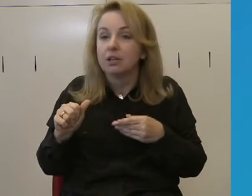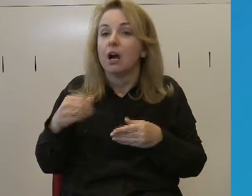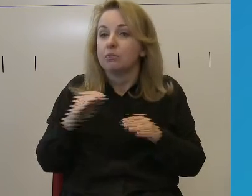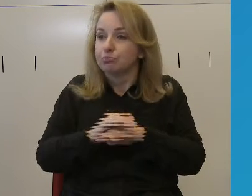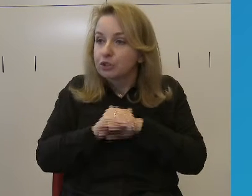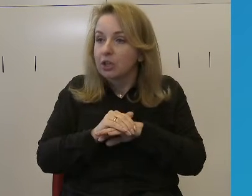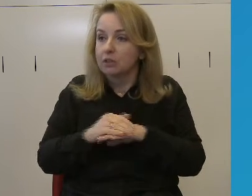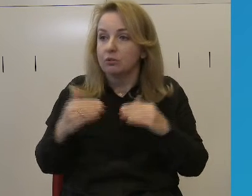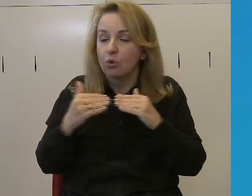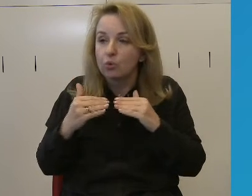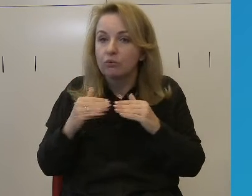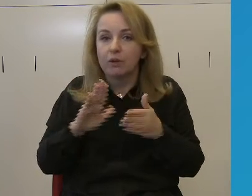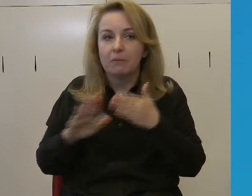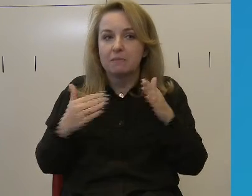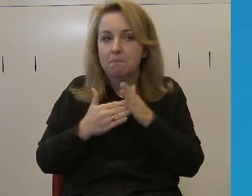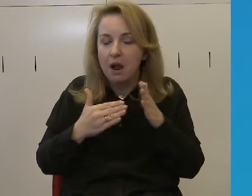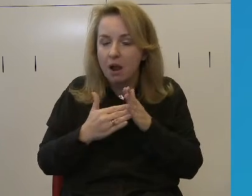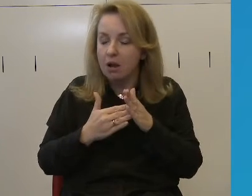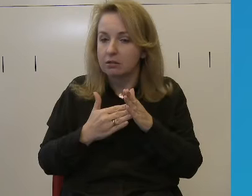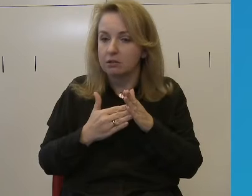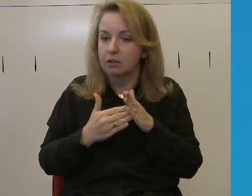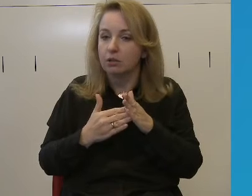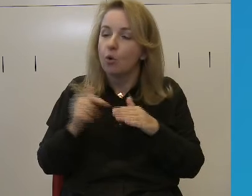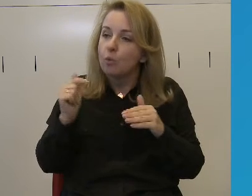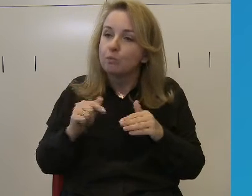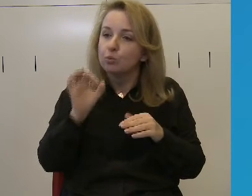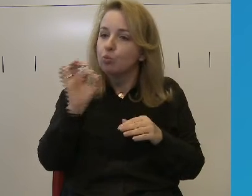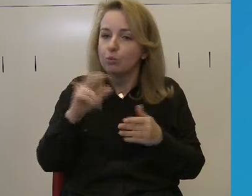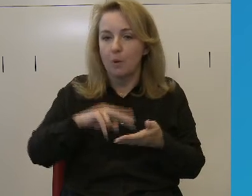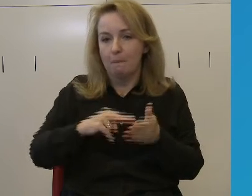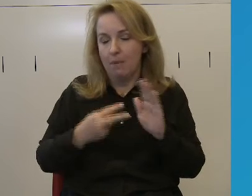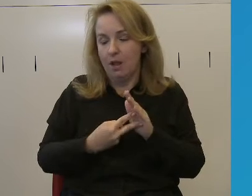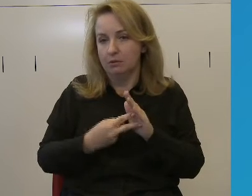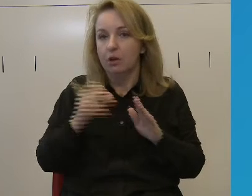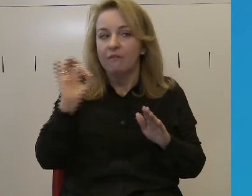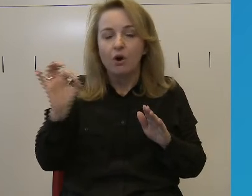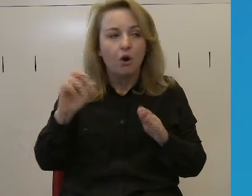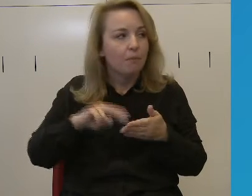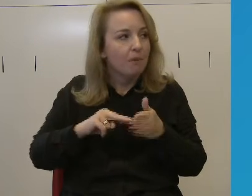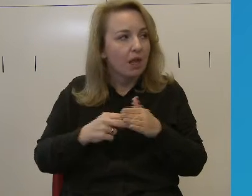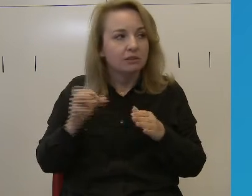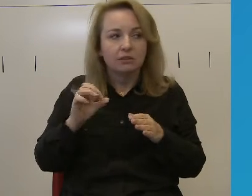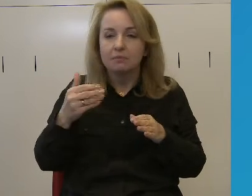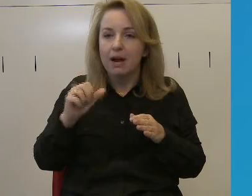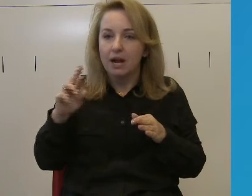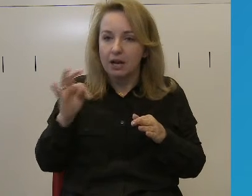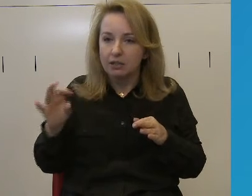nam, pozbawiona barier, konieczne jest właściwe planowanie. Planowanie smart, które